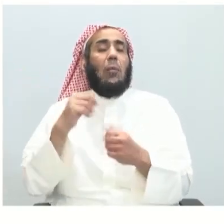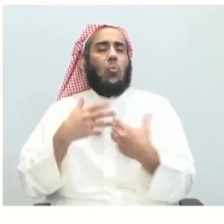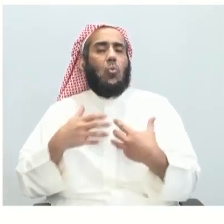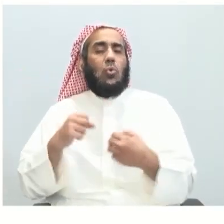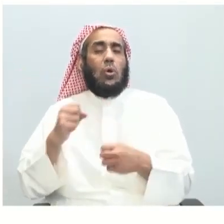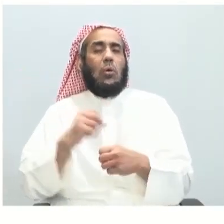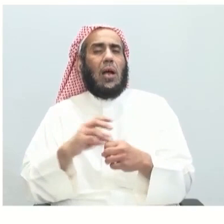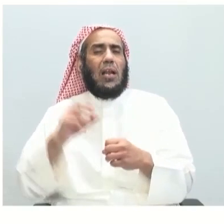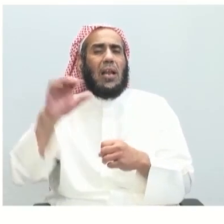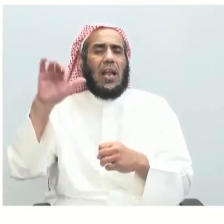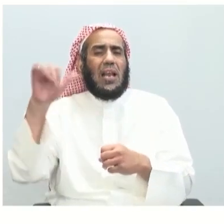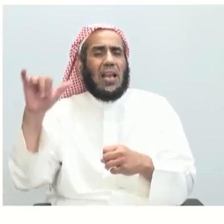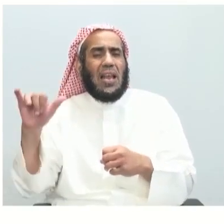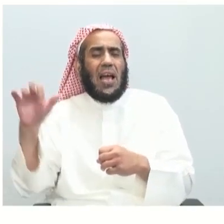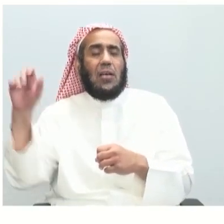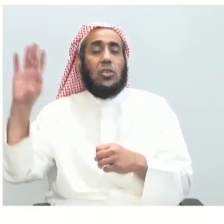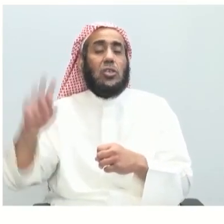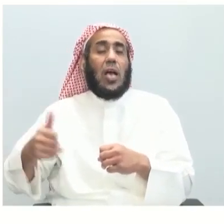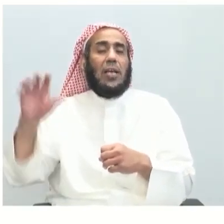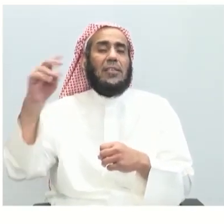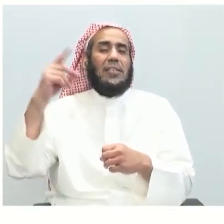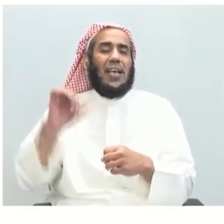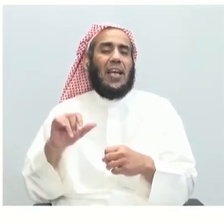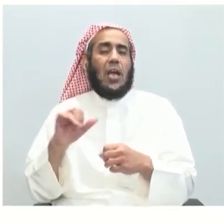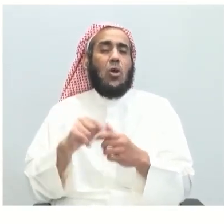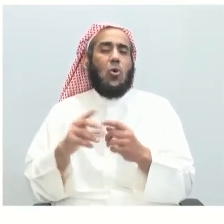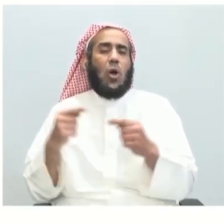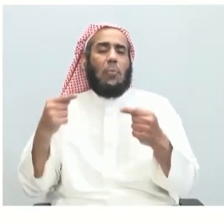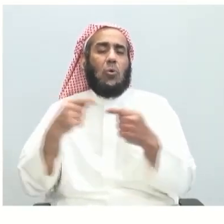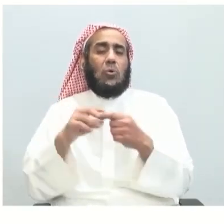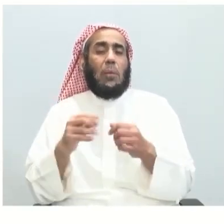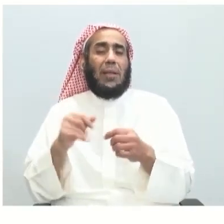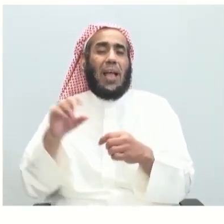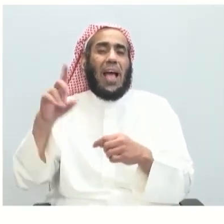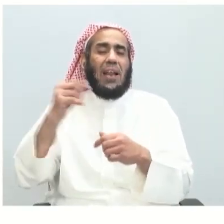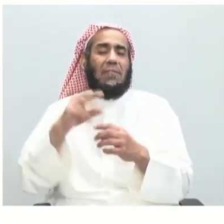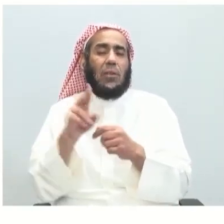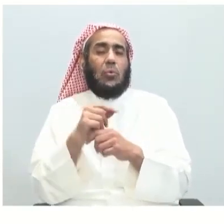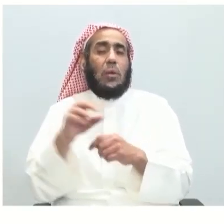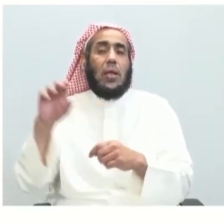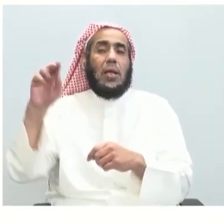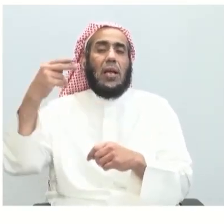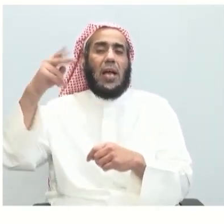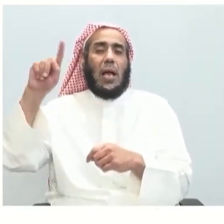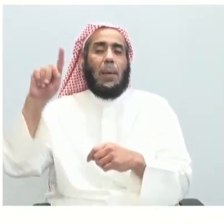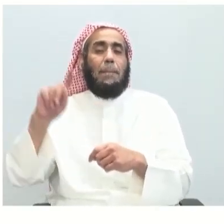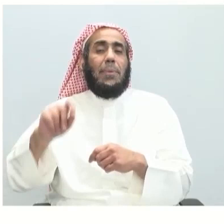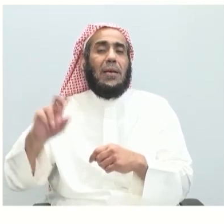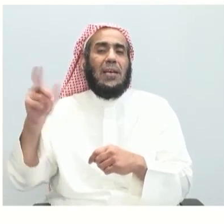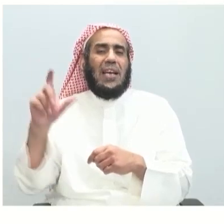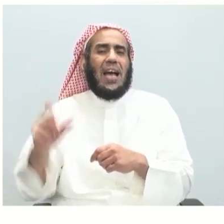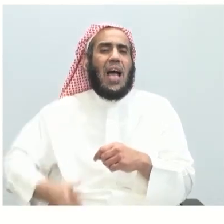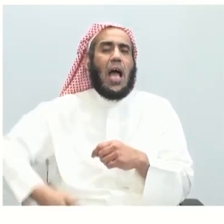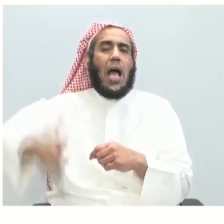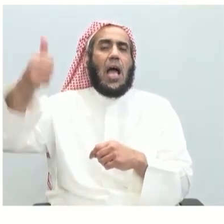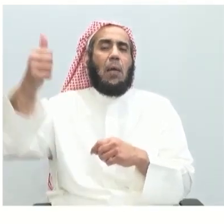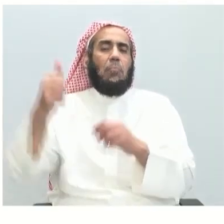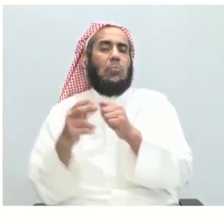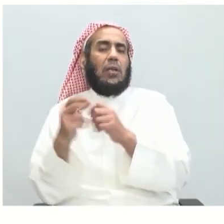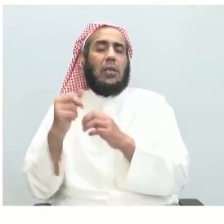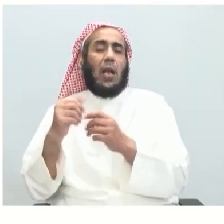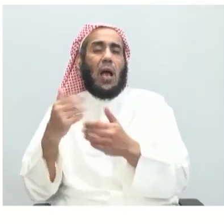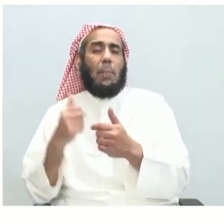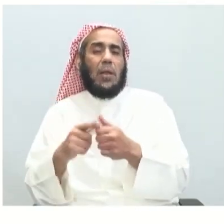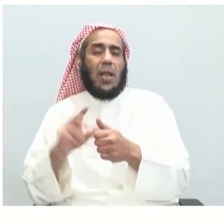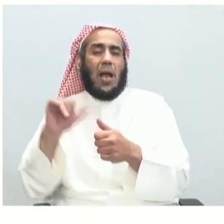اذا كان قبلها كسره مثل شاطئ او قبلها حرف يوصل وبعدها الف تنوين النصب مثل عبئا يعني في حالتين على الياء